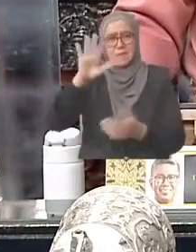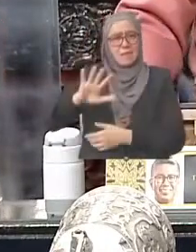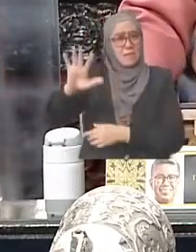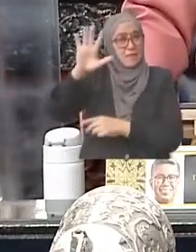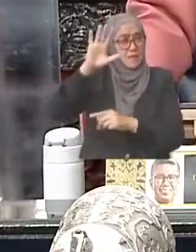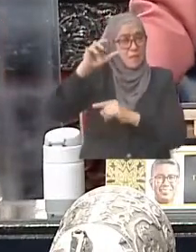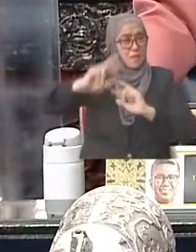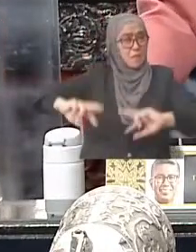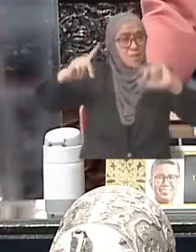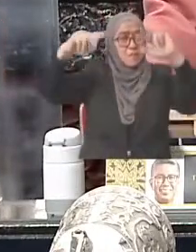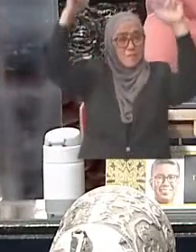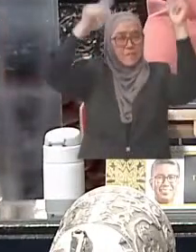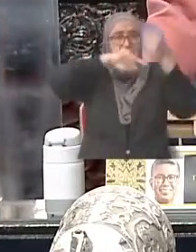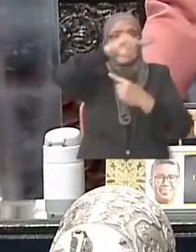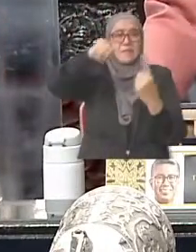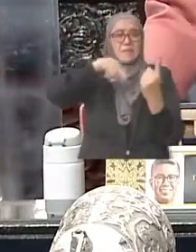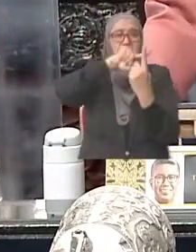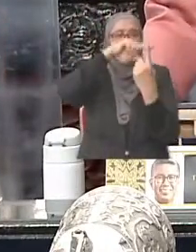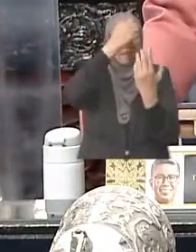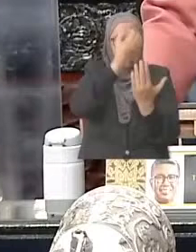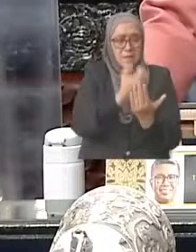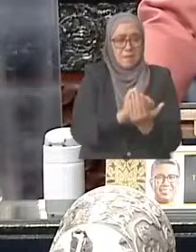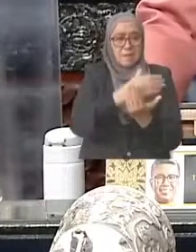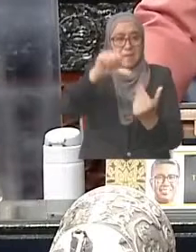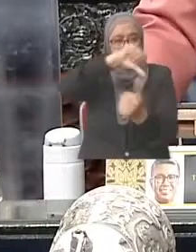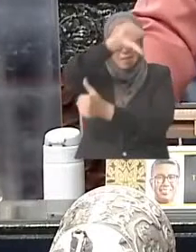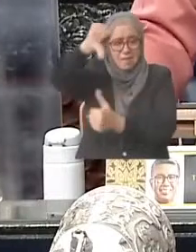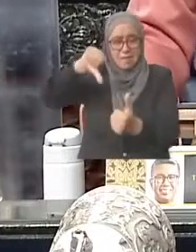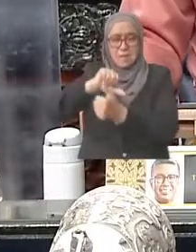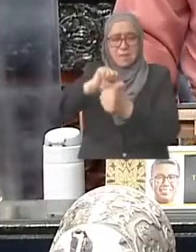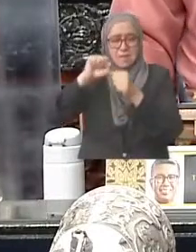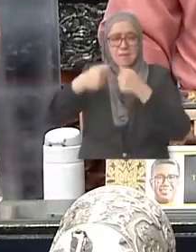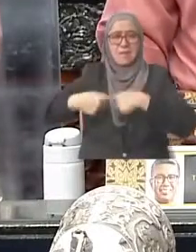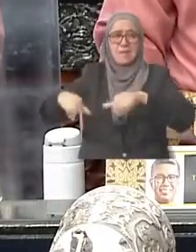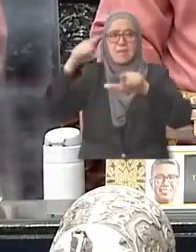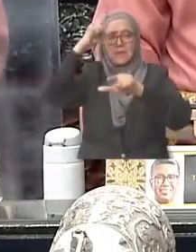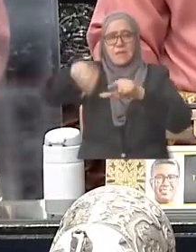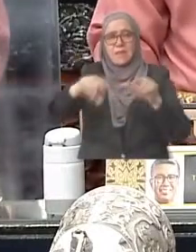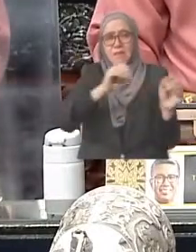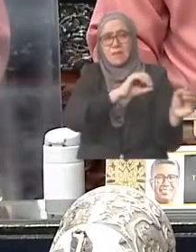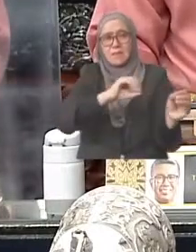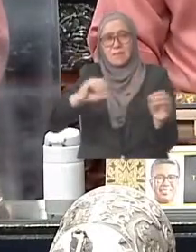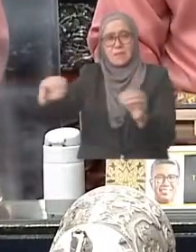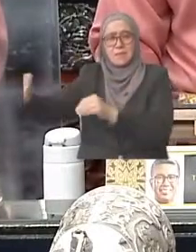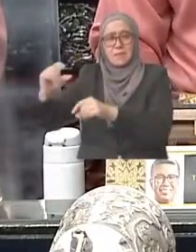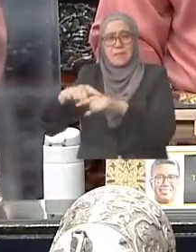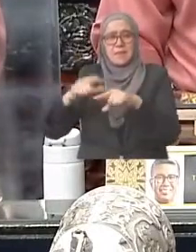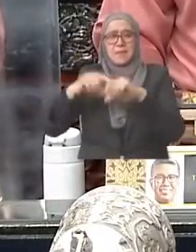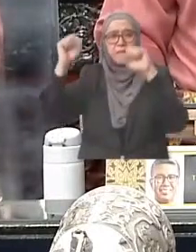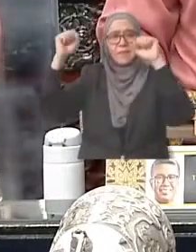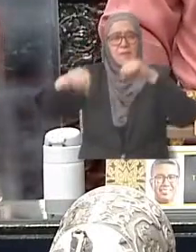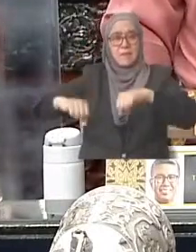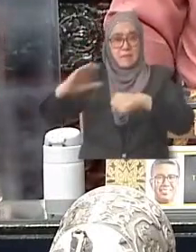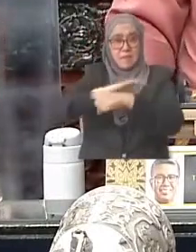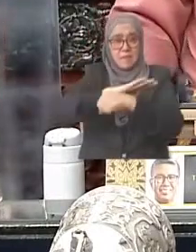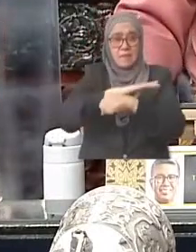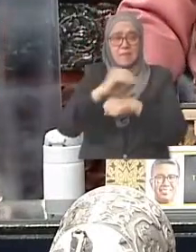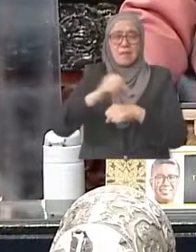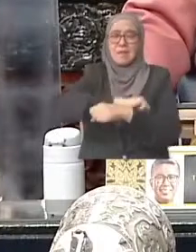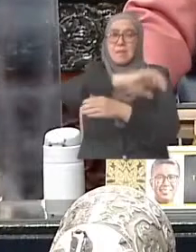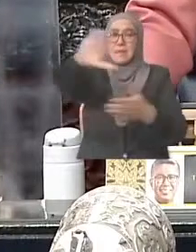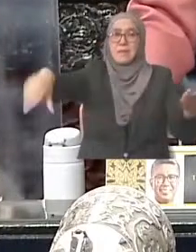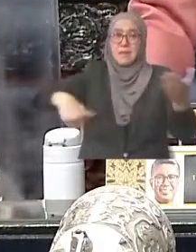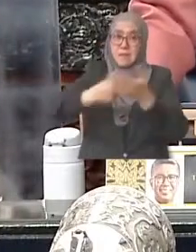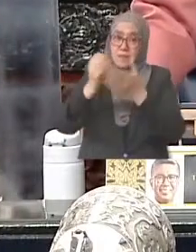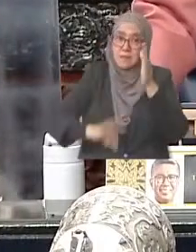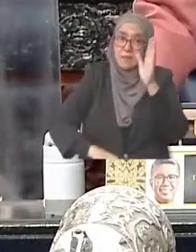41 ekonomi dan sosial dibenarkan beroperasi dengan capacity penuh keseluruhannya pertumbuhan